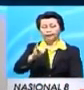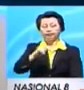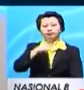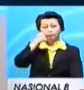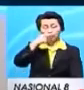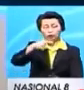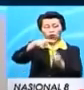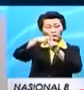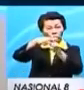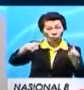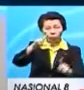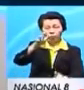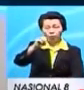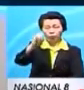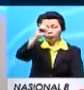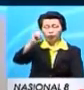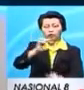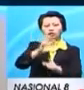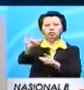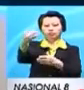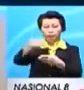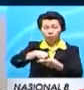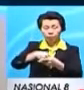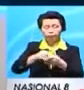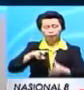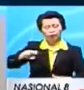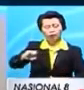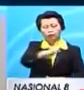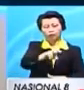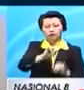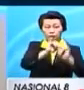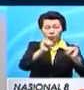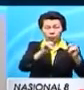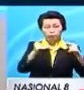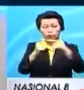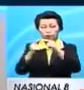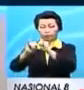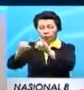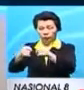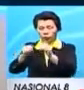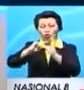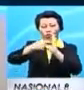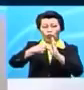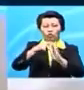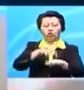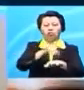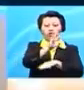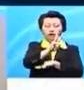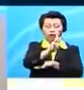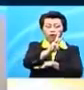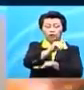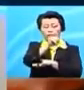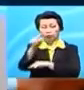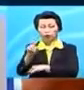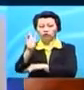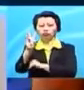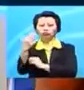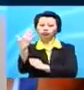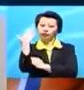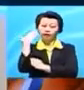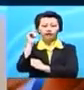berkata, potongan harga itu akan melibatkan perjalanan Isnin hingga Jumaat bermula pukul 6 hingga 7